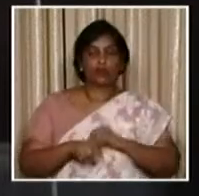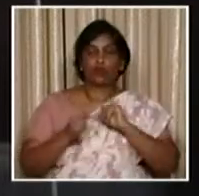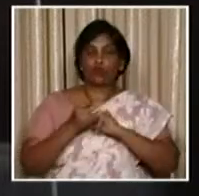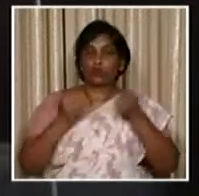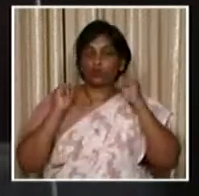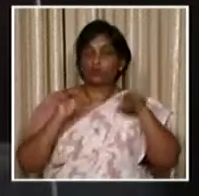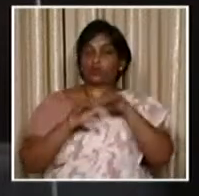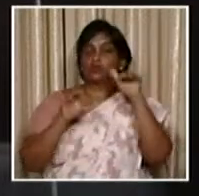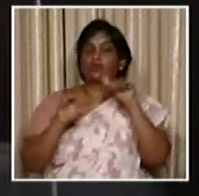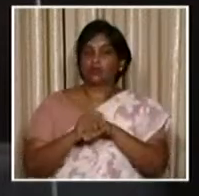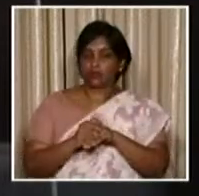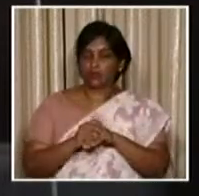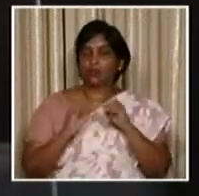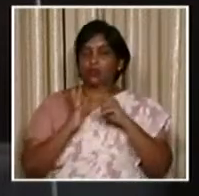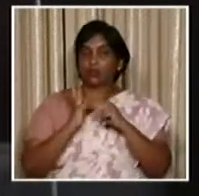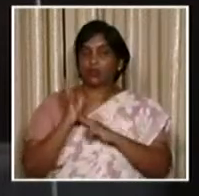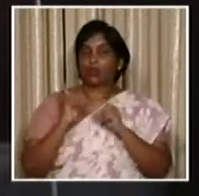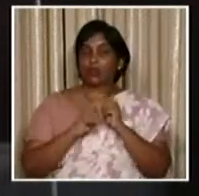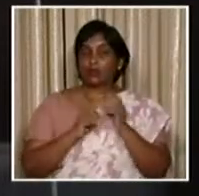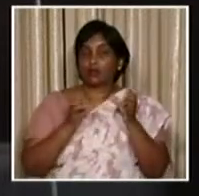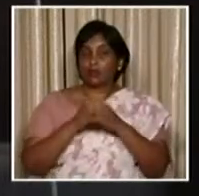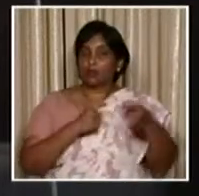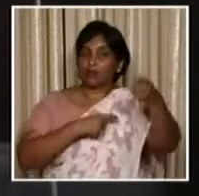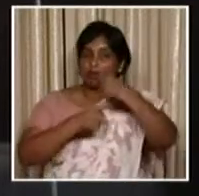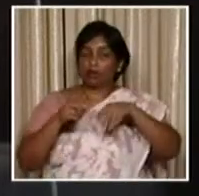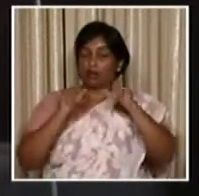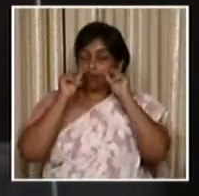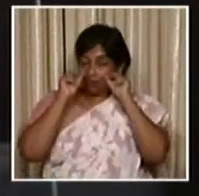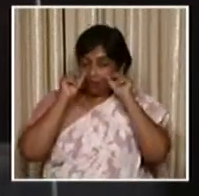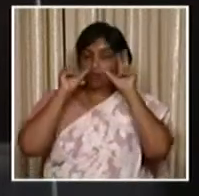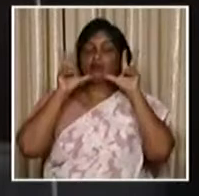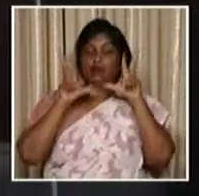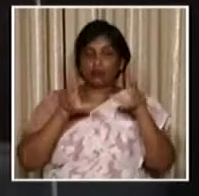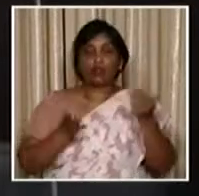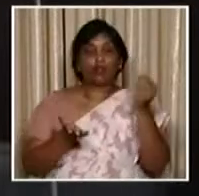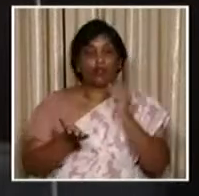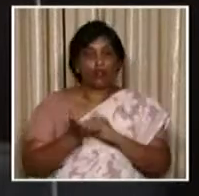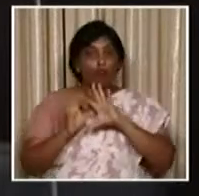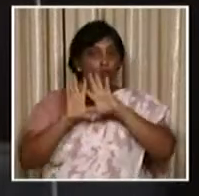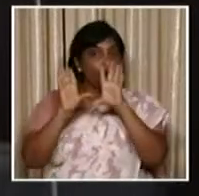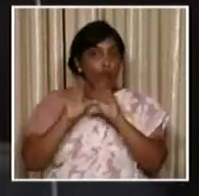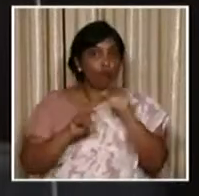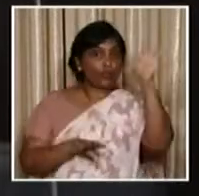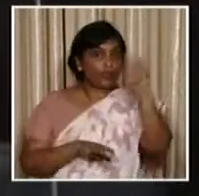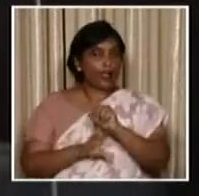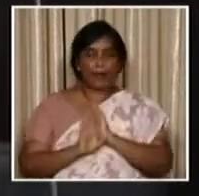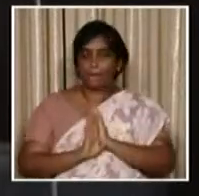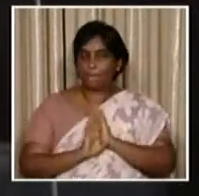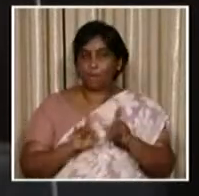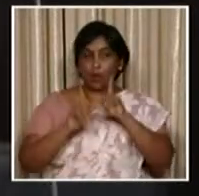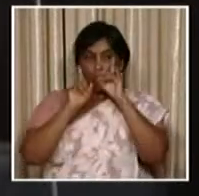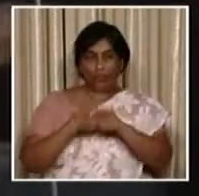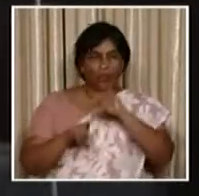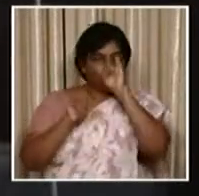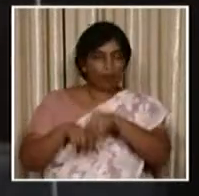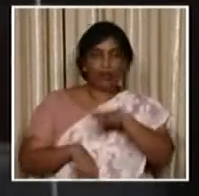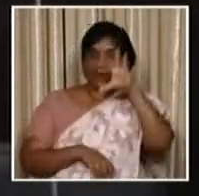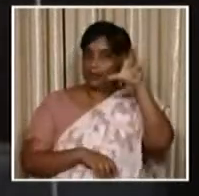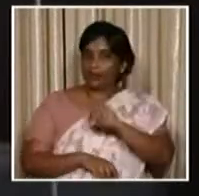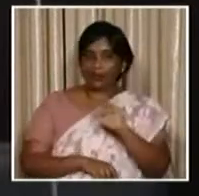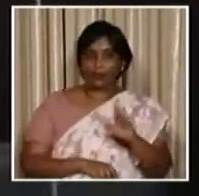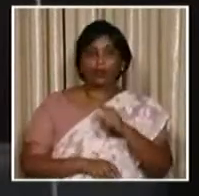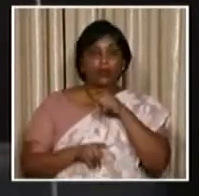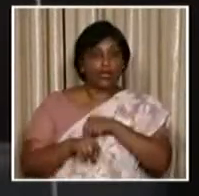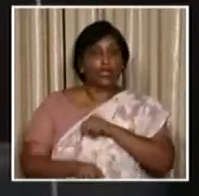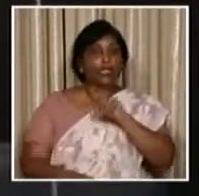සුගතදාස් ස්ටේඩියම් එකේ එක්සත් ජාතික පාක්ෂිකයට කොරම අවදි වෙන්න නැවත පොදු අපේක්ෂකයෝ ගේන්න බා මේ වගේ නියෝටෙයෝ ගේන්න එපා